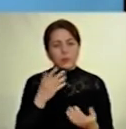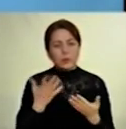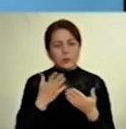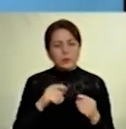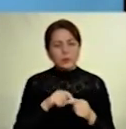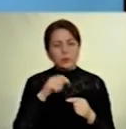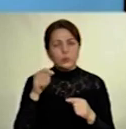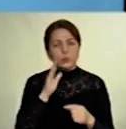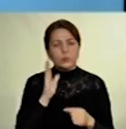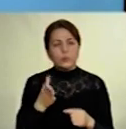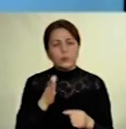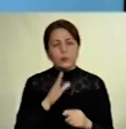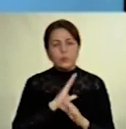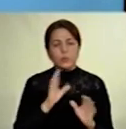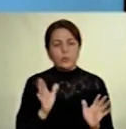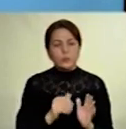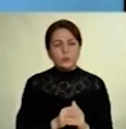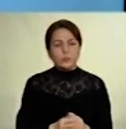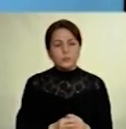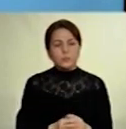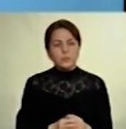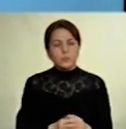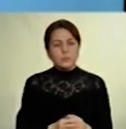uzunlikda bo'la olmaydi?